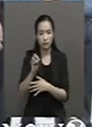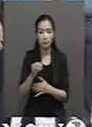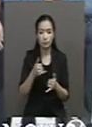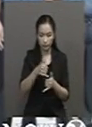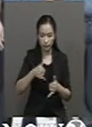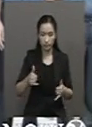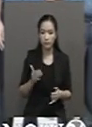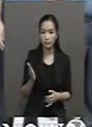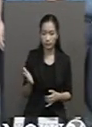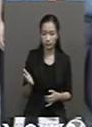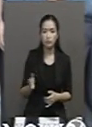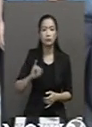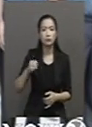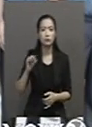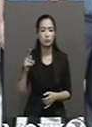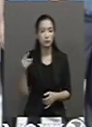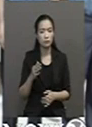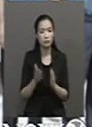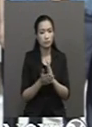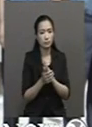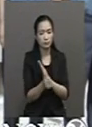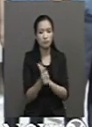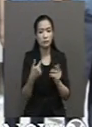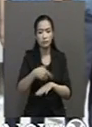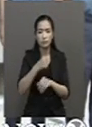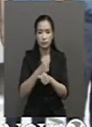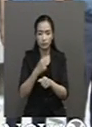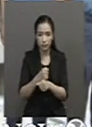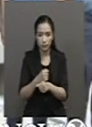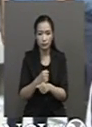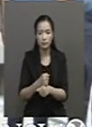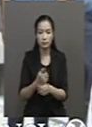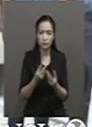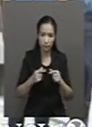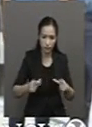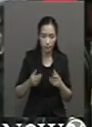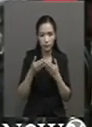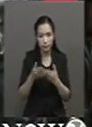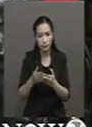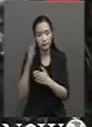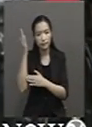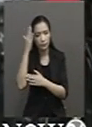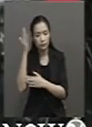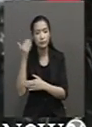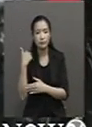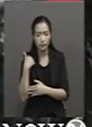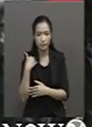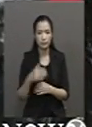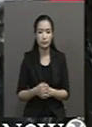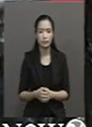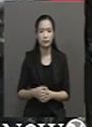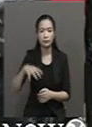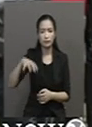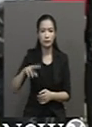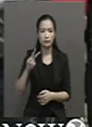าว17นายเป็นเจ้าหน้าที่ที่มีความเชี่ยวชาญในการปฏิบัติทั้งทางบกทางทะเลและทางอากาศส่วนฐานบัญชาการของ